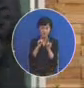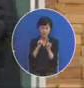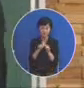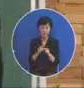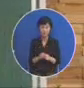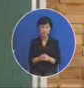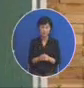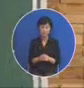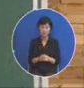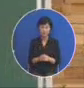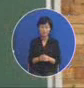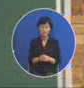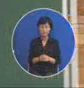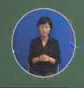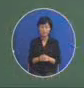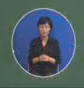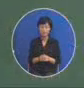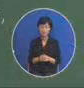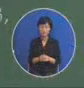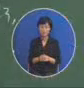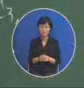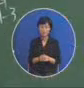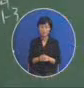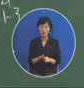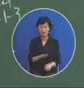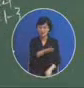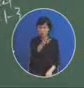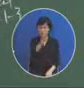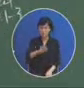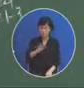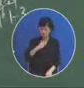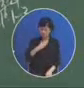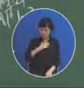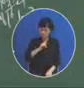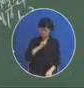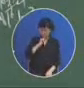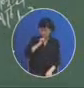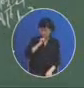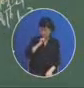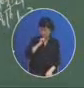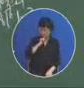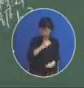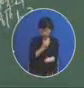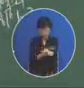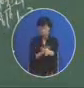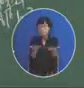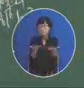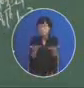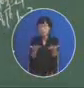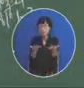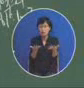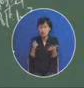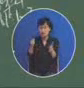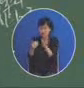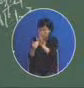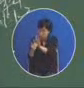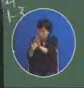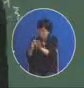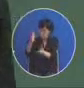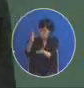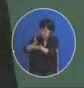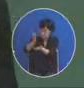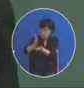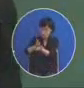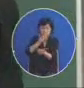Acts 1:1-3 Jesus said today. 가난이 여러분이 아무리 가난한 힘이 없어도 막을 수가 없어요. It doesn't matter how powerless or poor